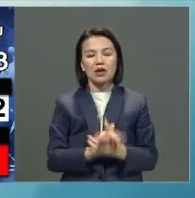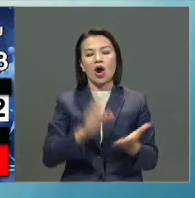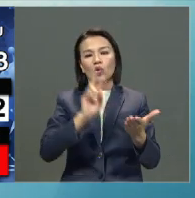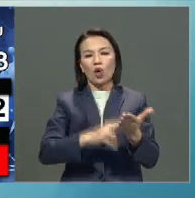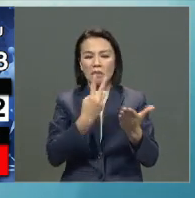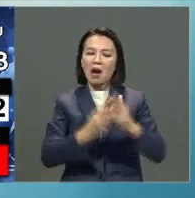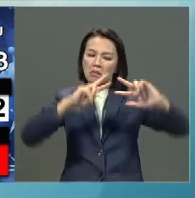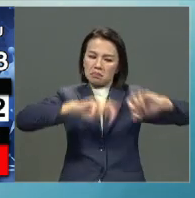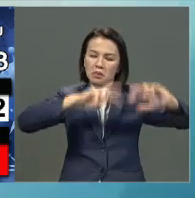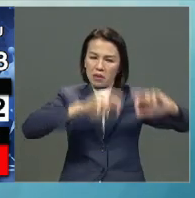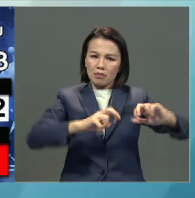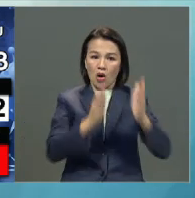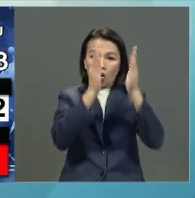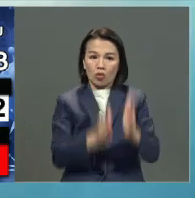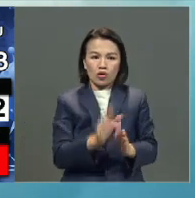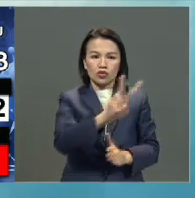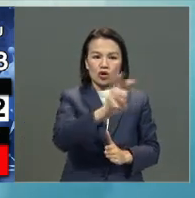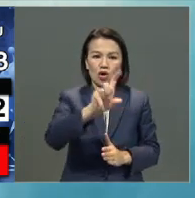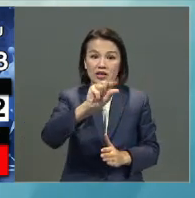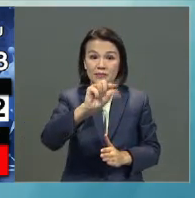เดี๋ยวเรามาศึกษาดูนะครับตอนนี้ 225